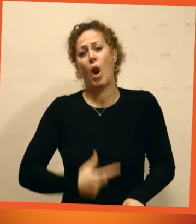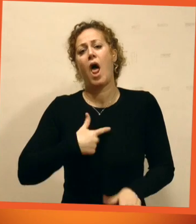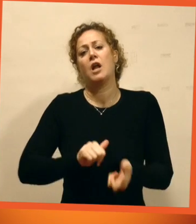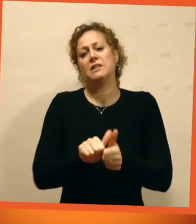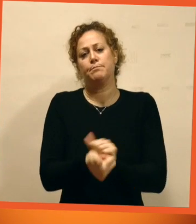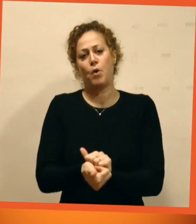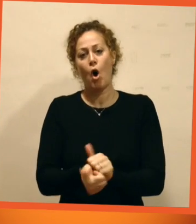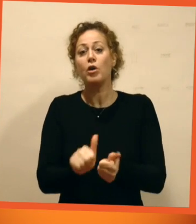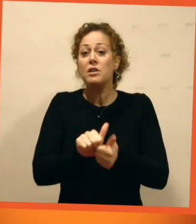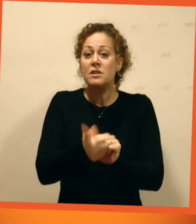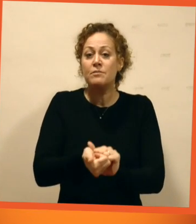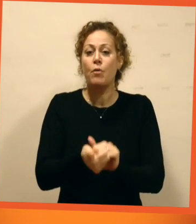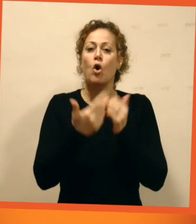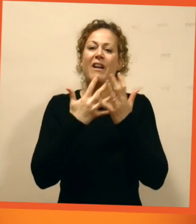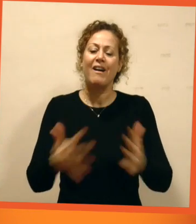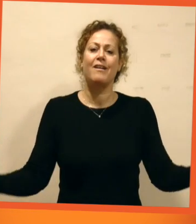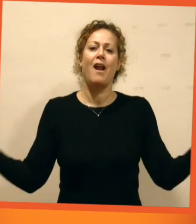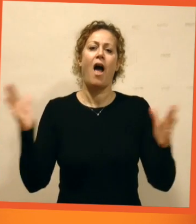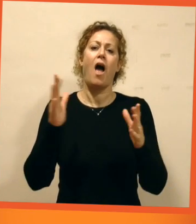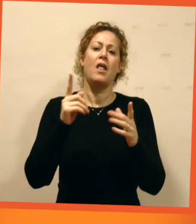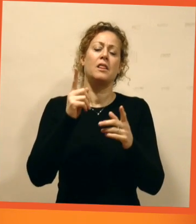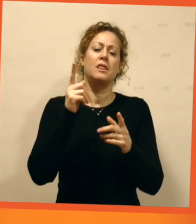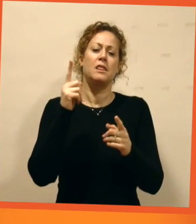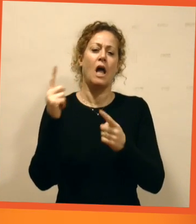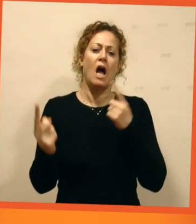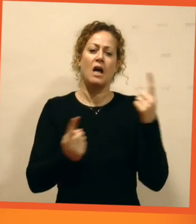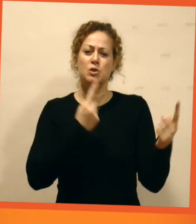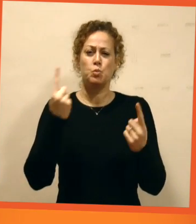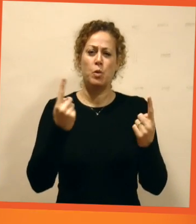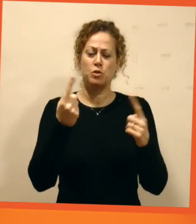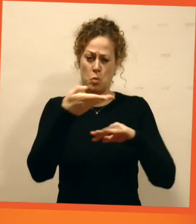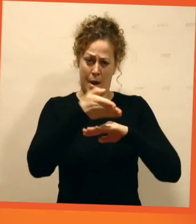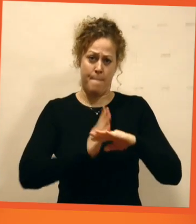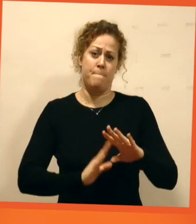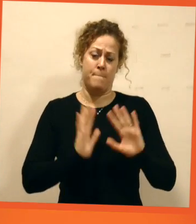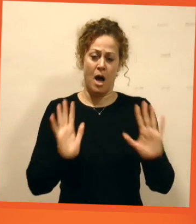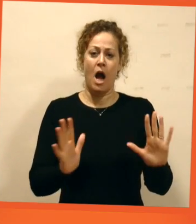una grande parte di casi, sta vivendo